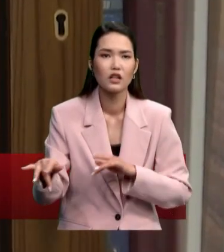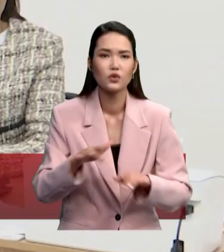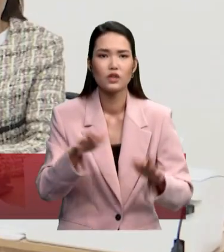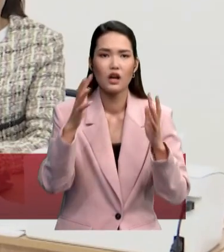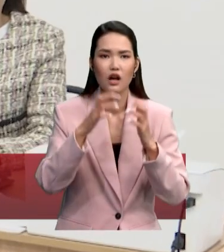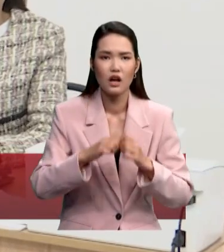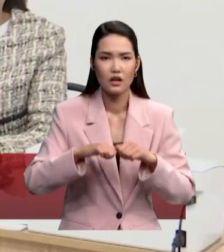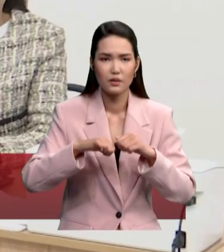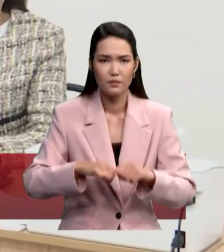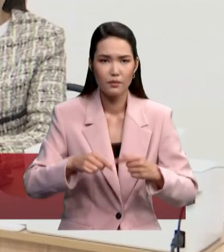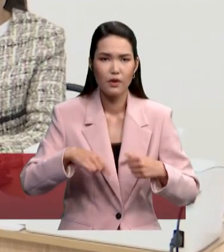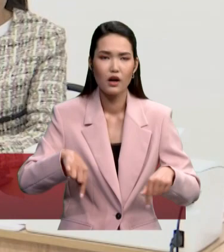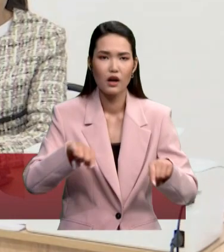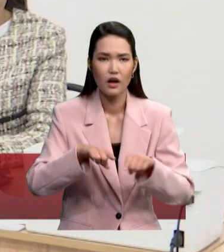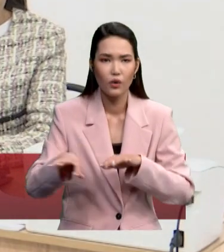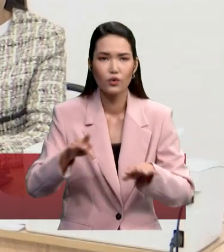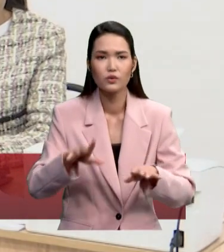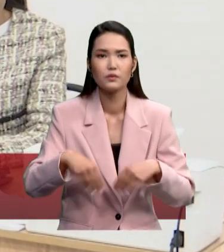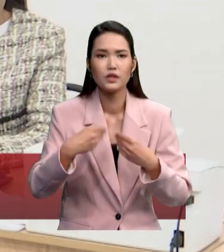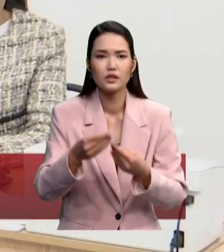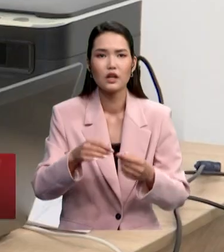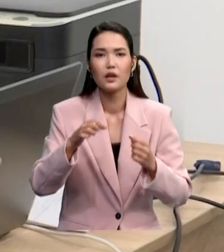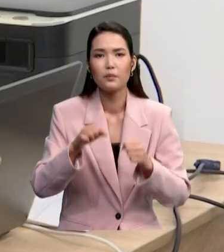уже изучают правоохранительные органы, чтобы дать